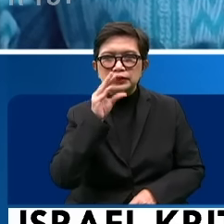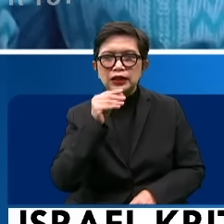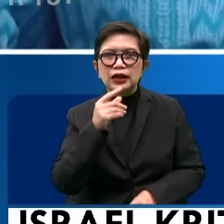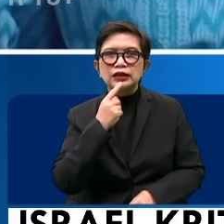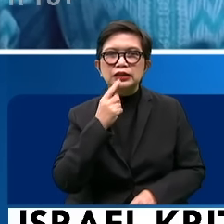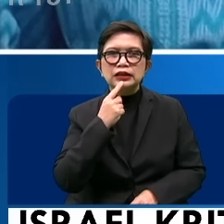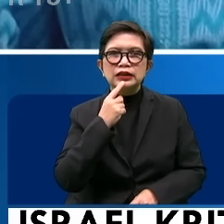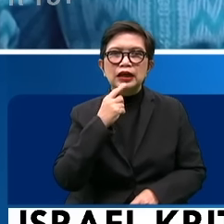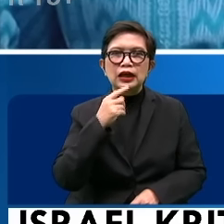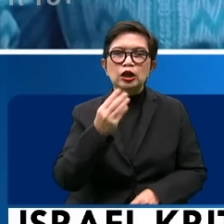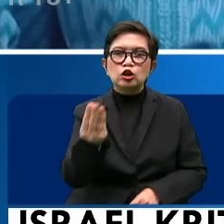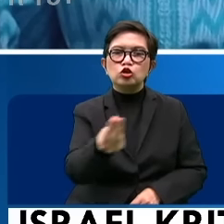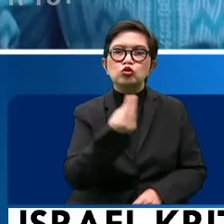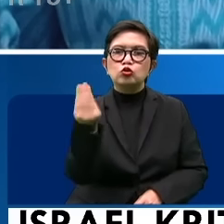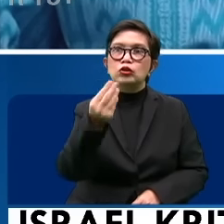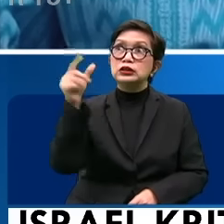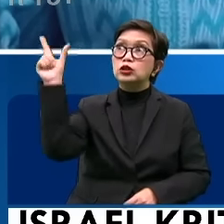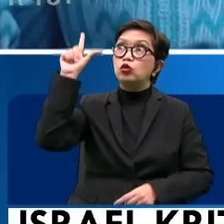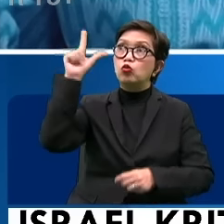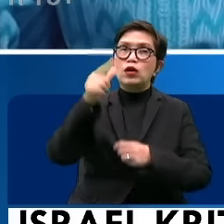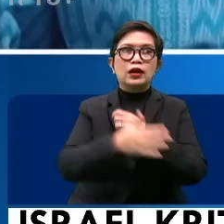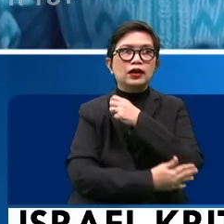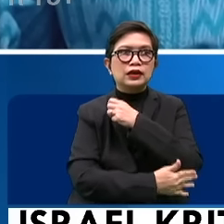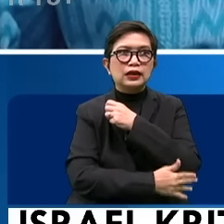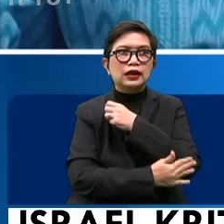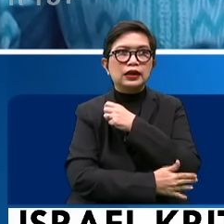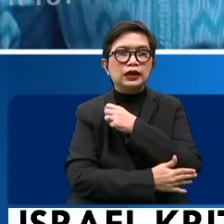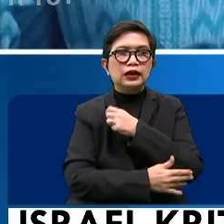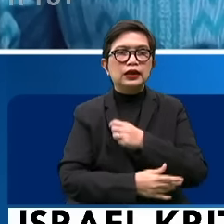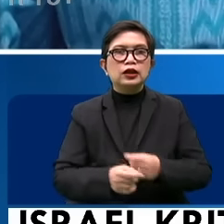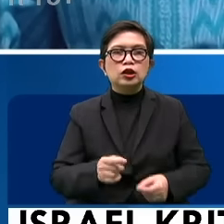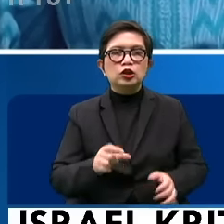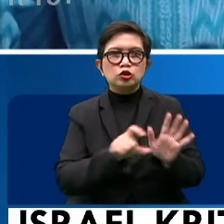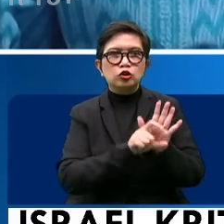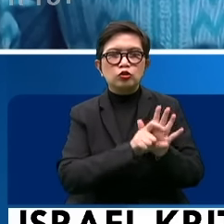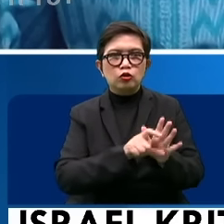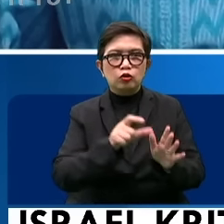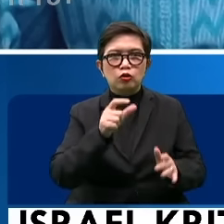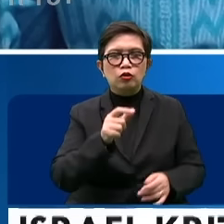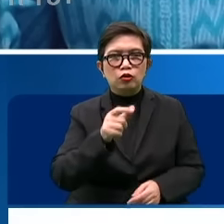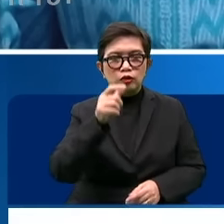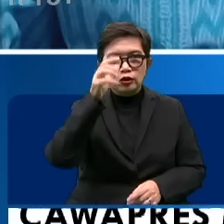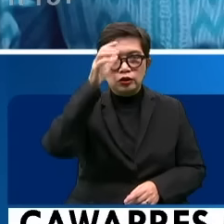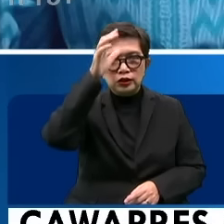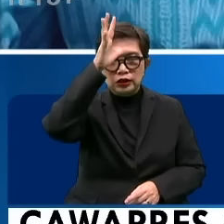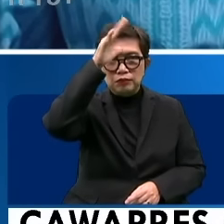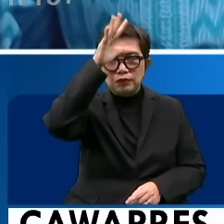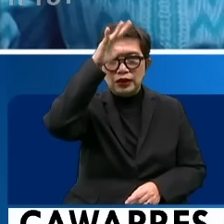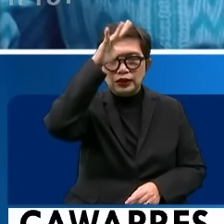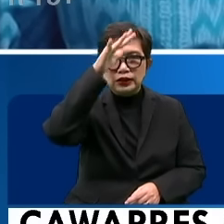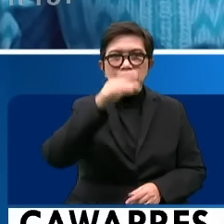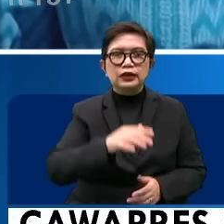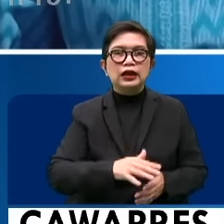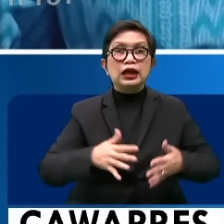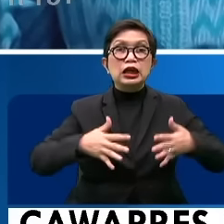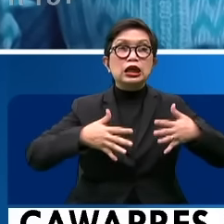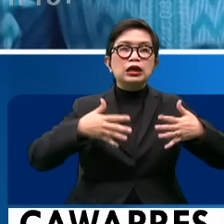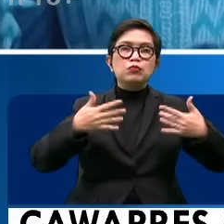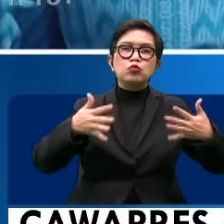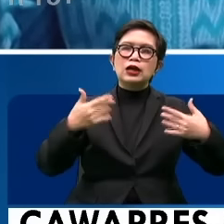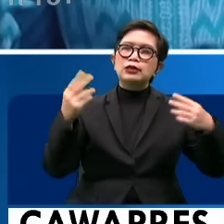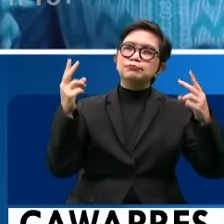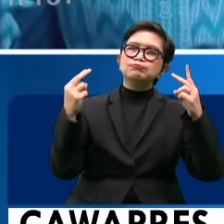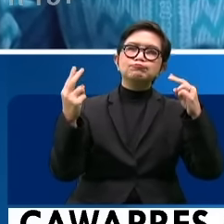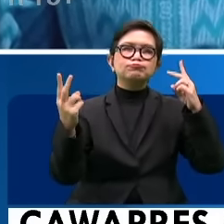Contohnya, seperti di Bali, itu bukan hanya spa ya. Hiburan itu juga menjadi salah satu target utama daripada